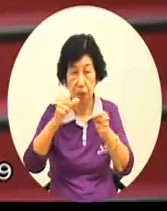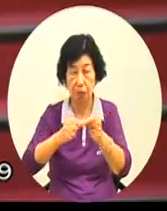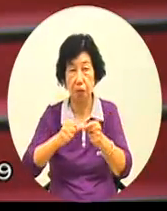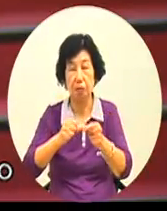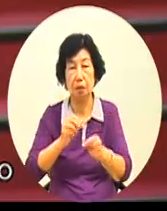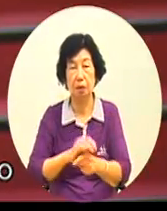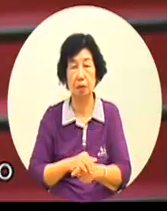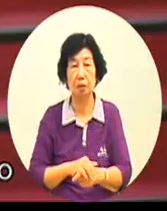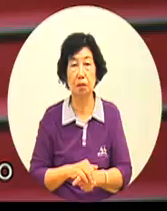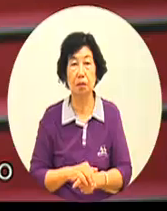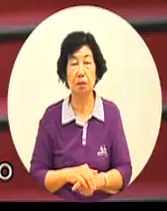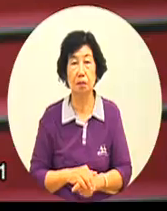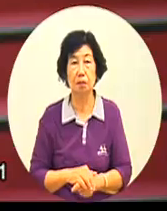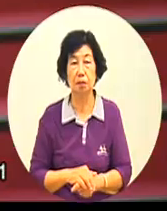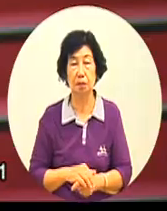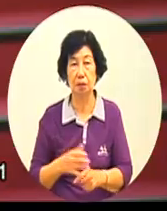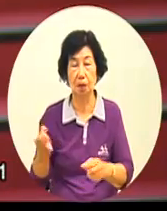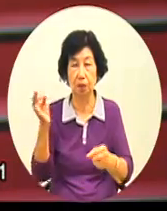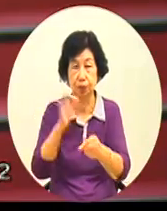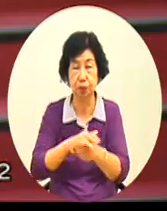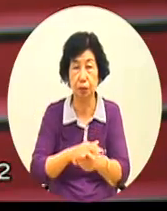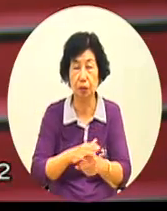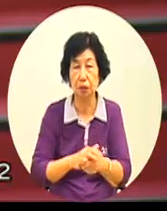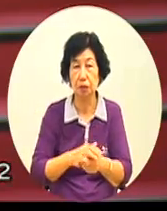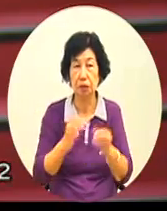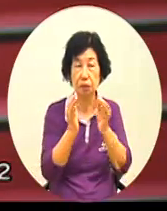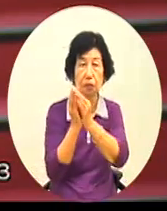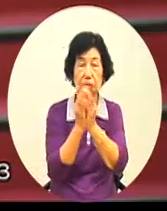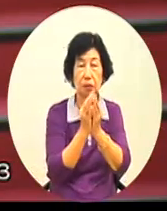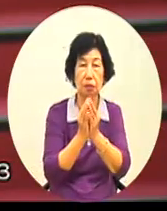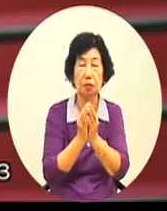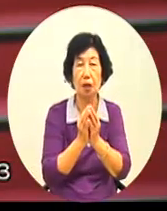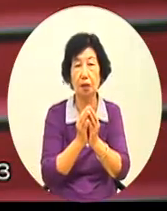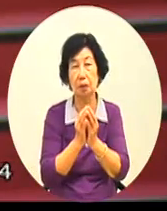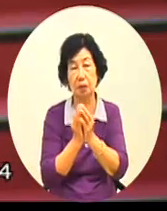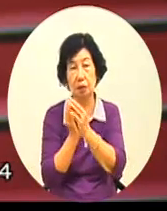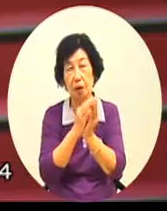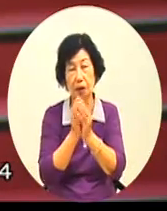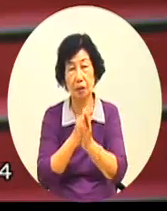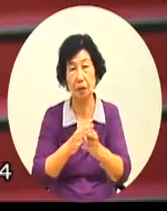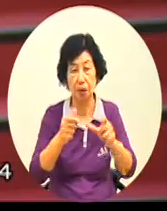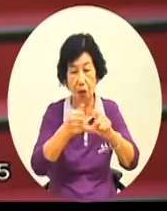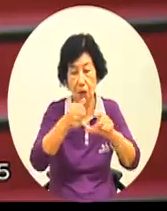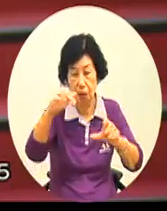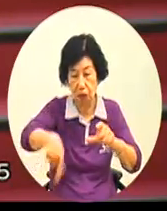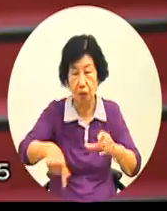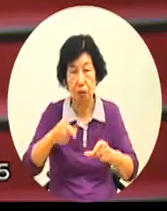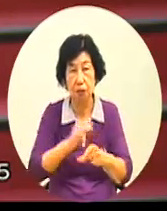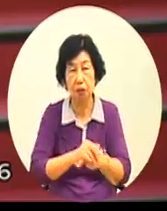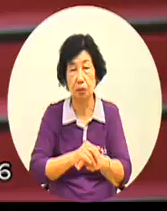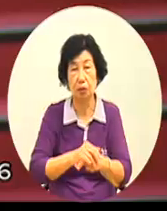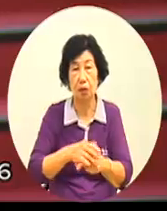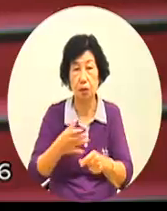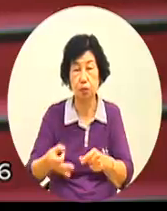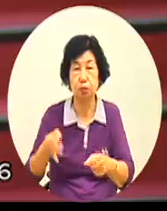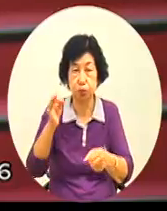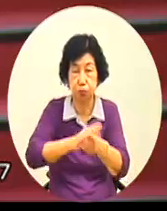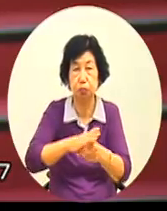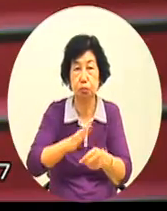年补助我们桃园七公所的统筹款是多少经